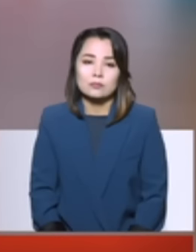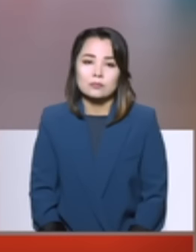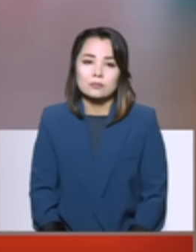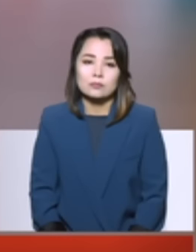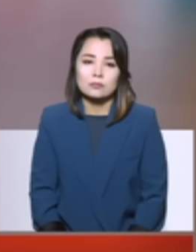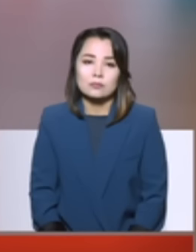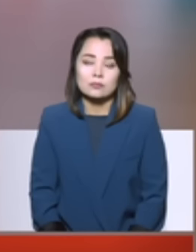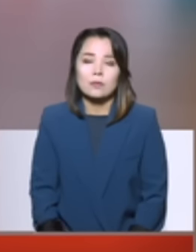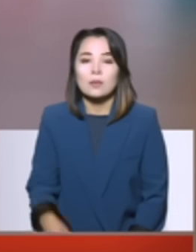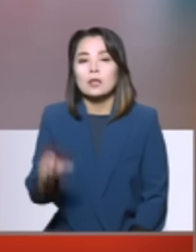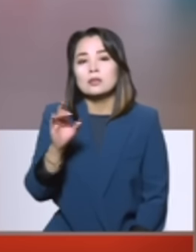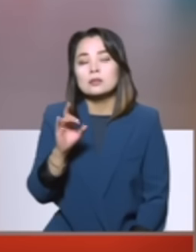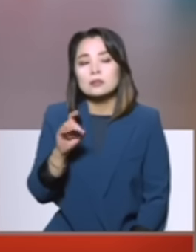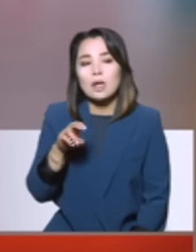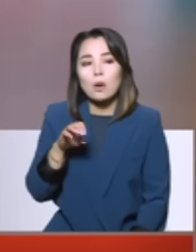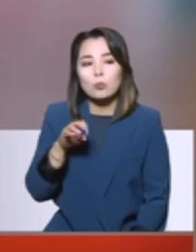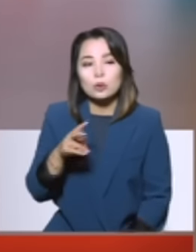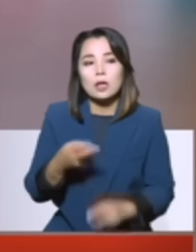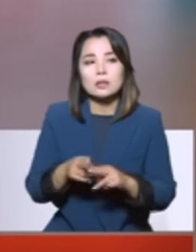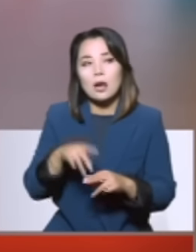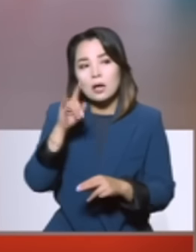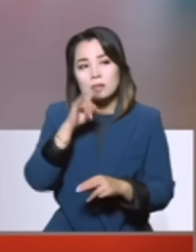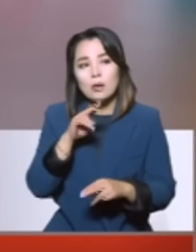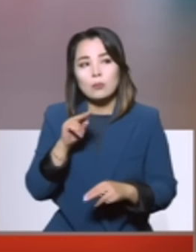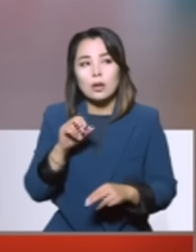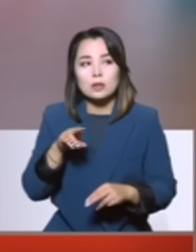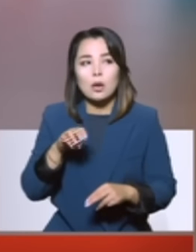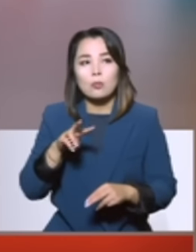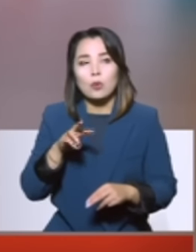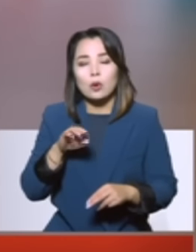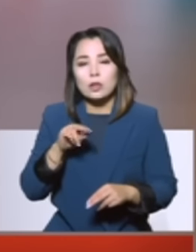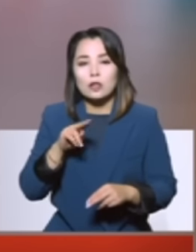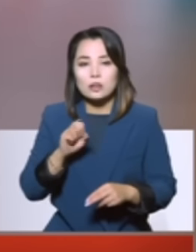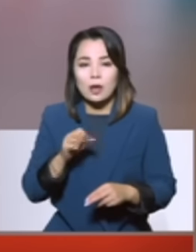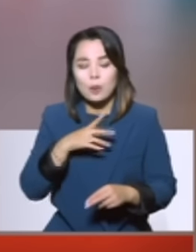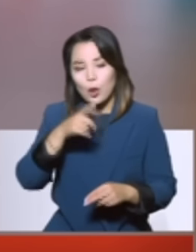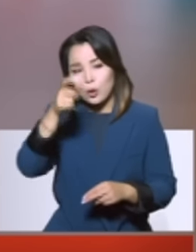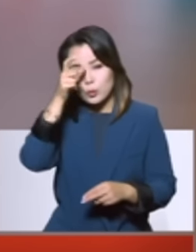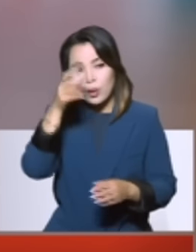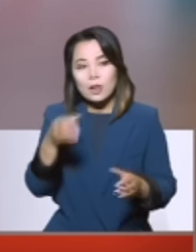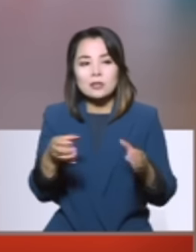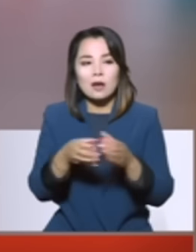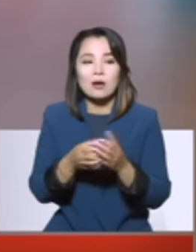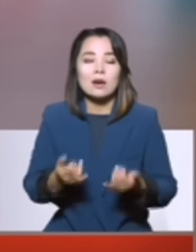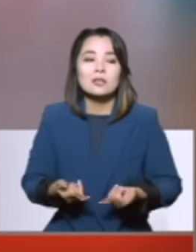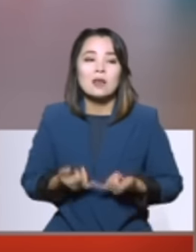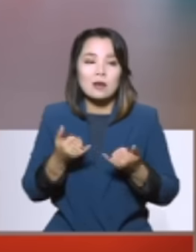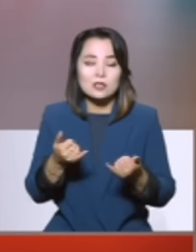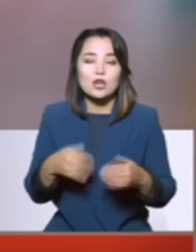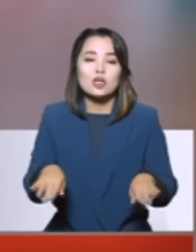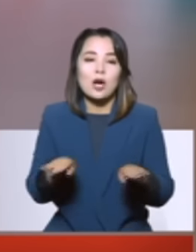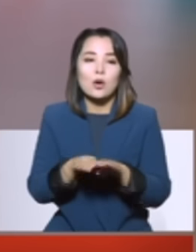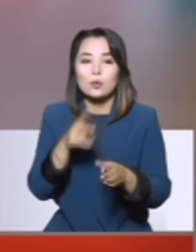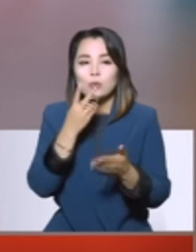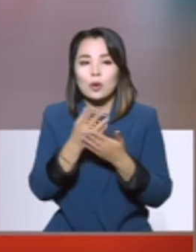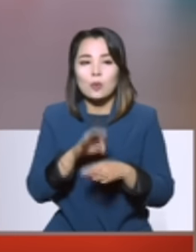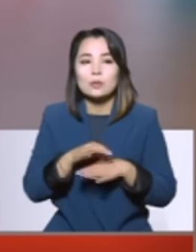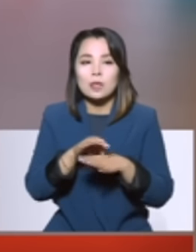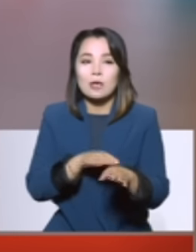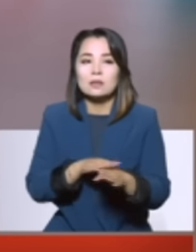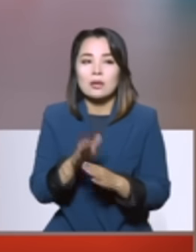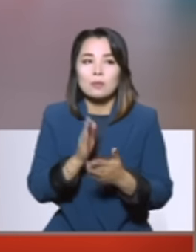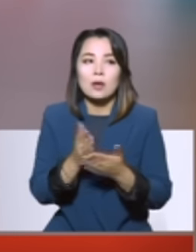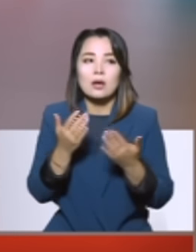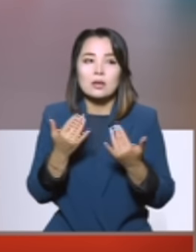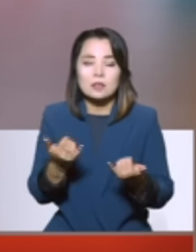Өзгеде ақпарат, Ыстамбұлда қазақстандық «Почти мача» комедиясының түркиялық ақпарат құралдары өкілдеріне арналған жабық көрсетілімі өтті. Ал